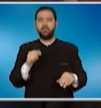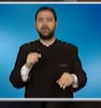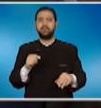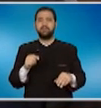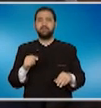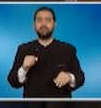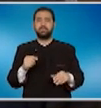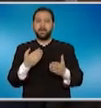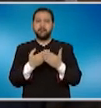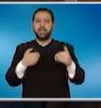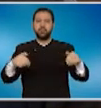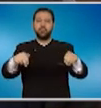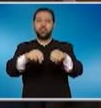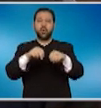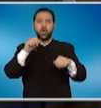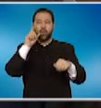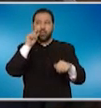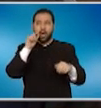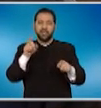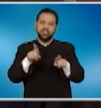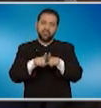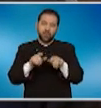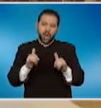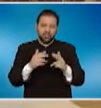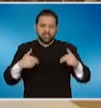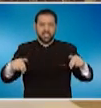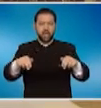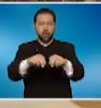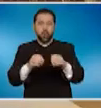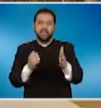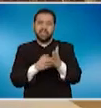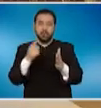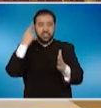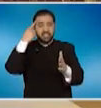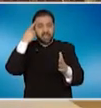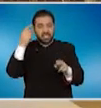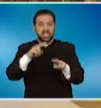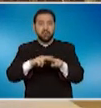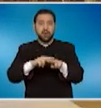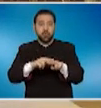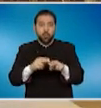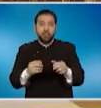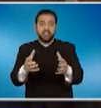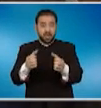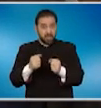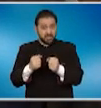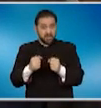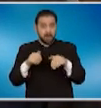școli teologice până la urmă, de gândire filozofică, de aprofundare tematică